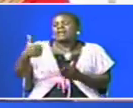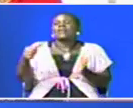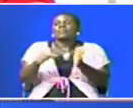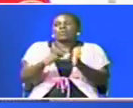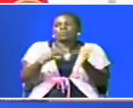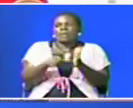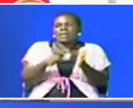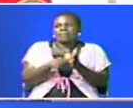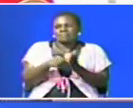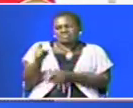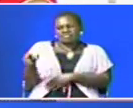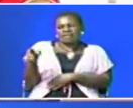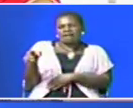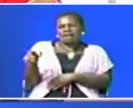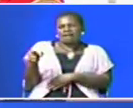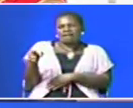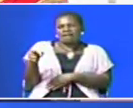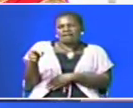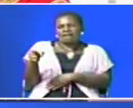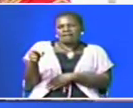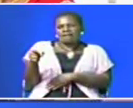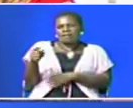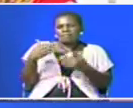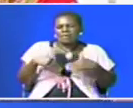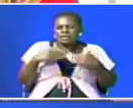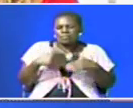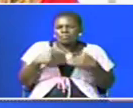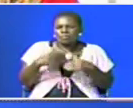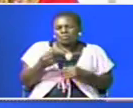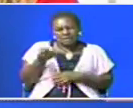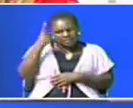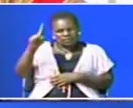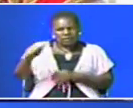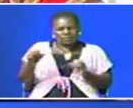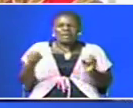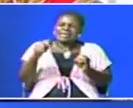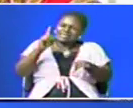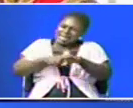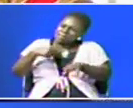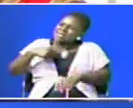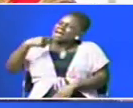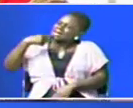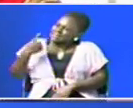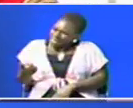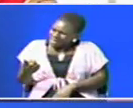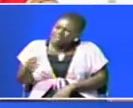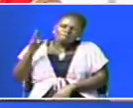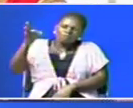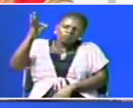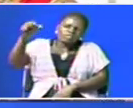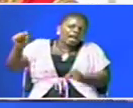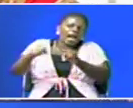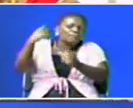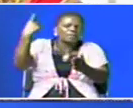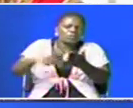ambalo linakwaruza, ambalo linakosa watu kuelewana, ni kwamba je, nikisema mimi mwisho nitaonekana mbaya,